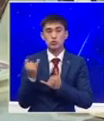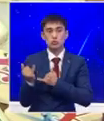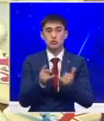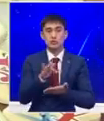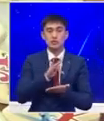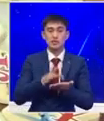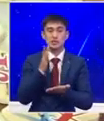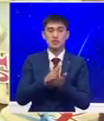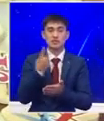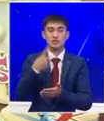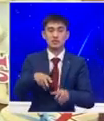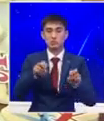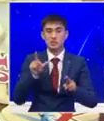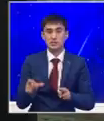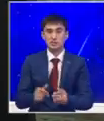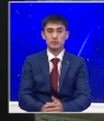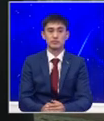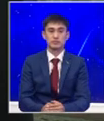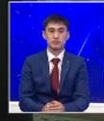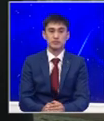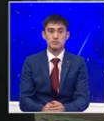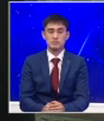центре оказывают 20 специалистов.